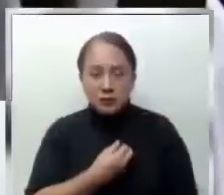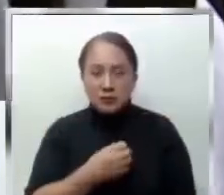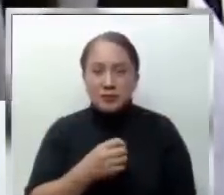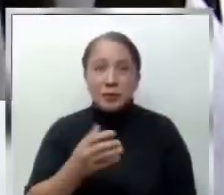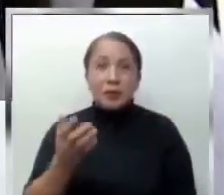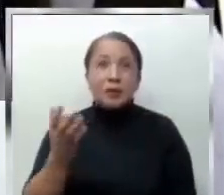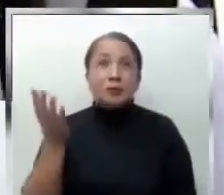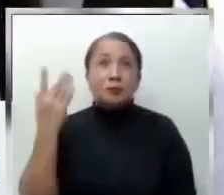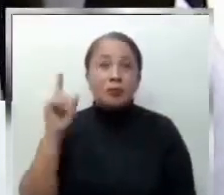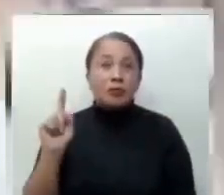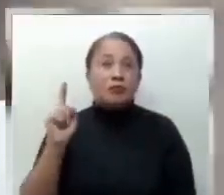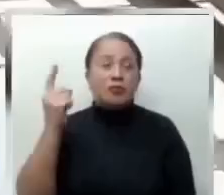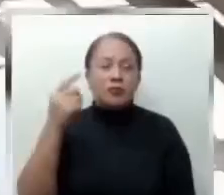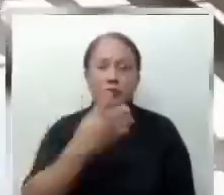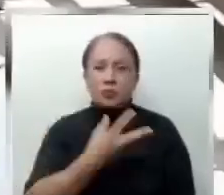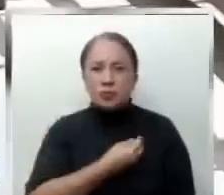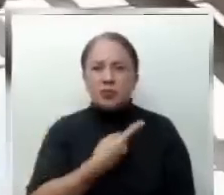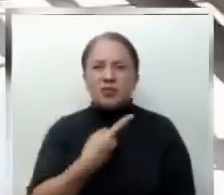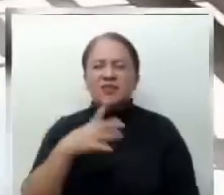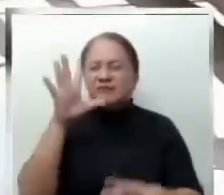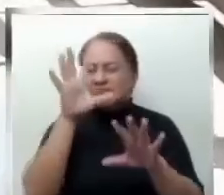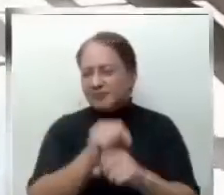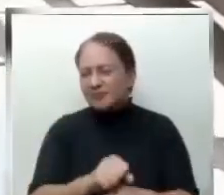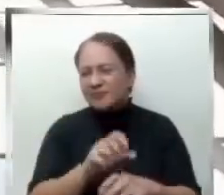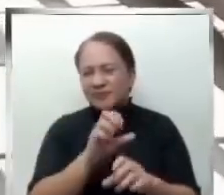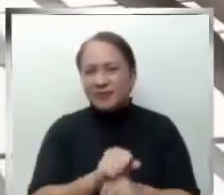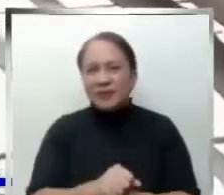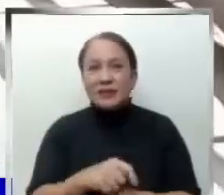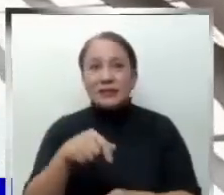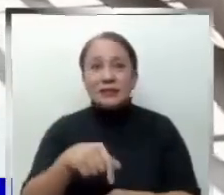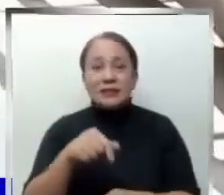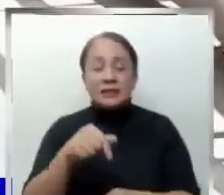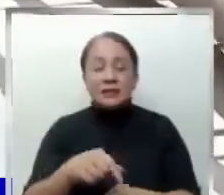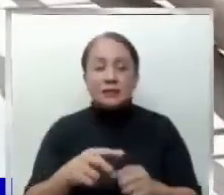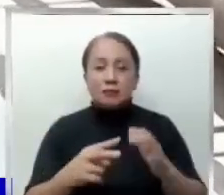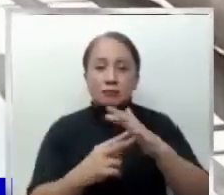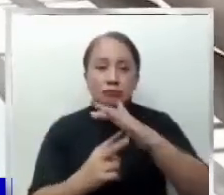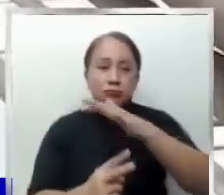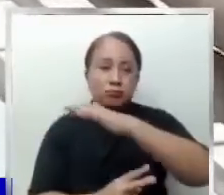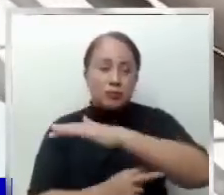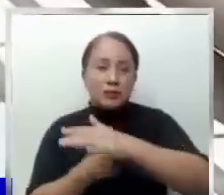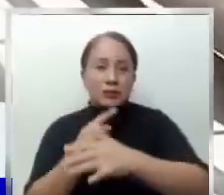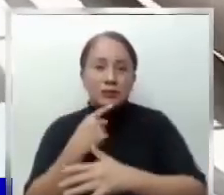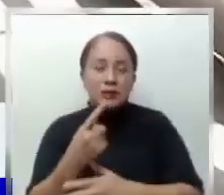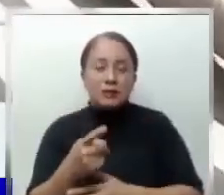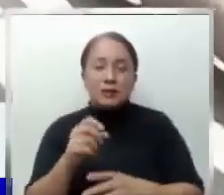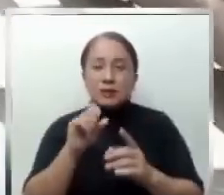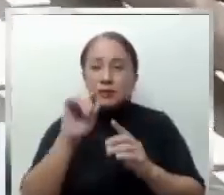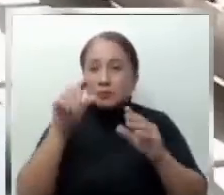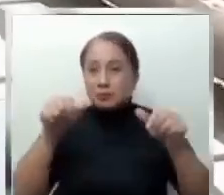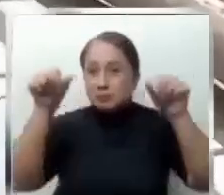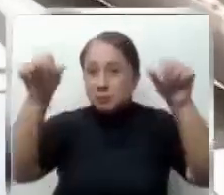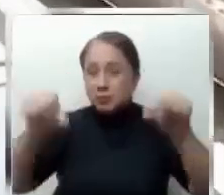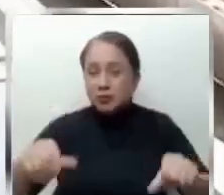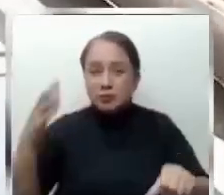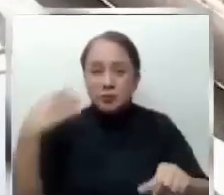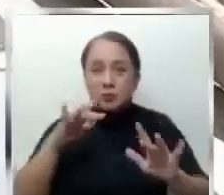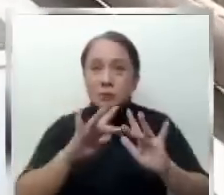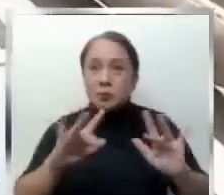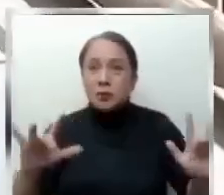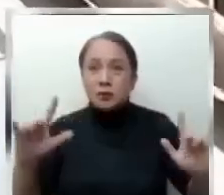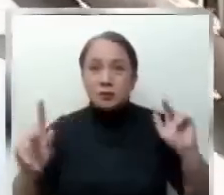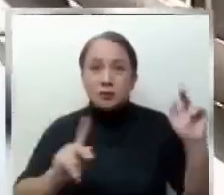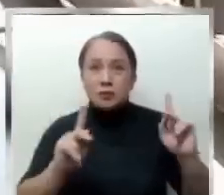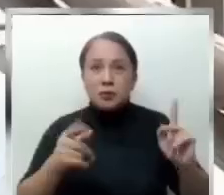natatakot, pero ngayon sanay na po. Ito ang bahagi ng footbridge na tinukoy dun sa social media post. Walang gaanong tao, pero kahit paano